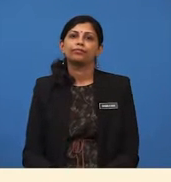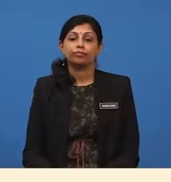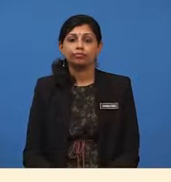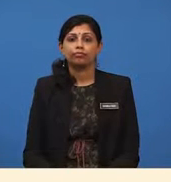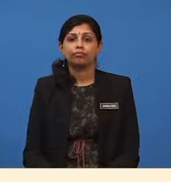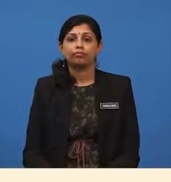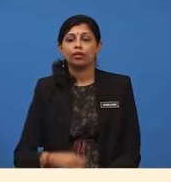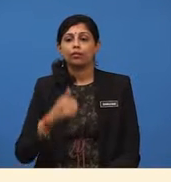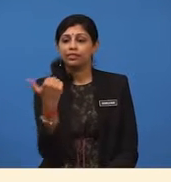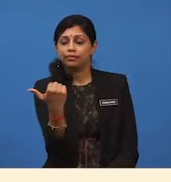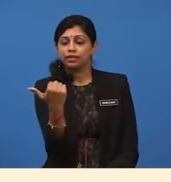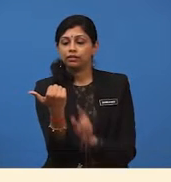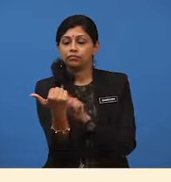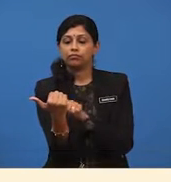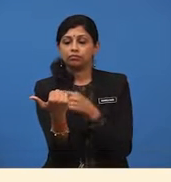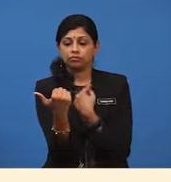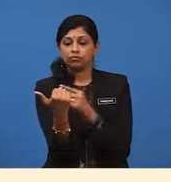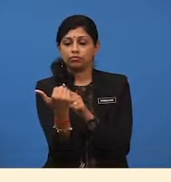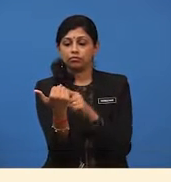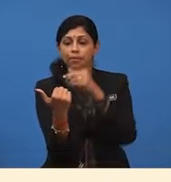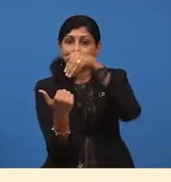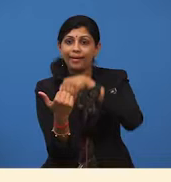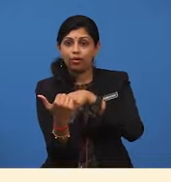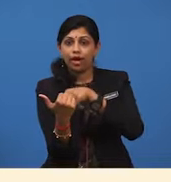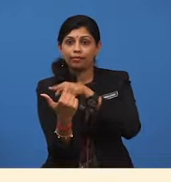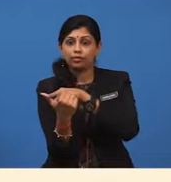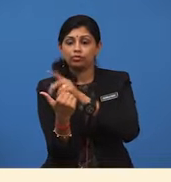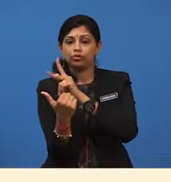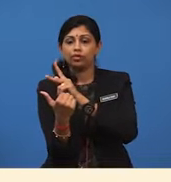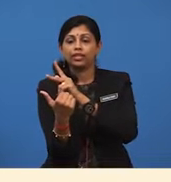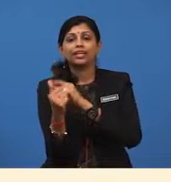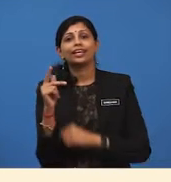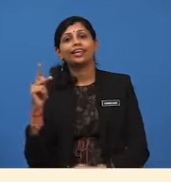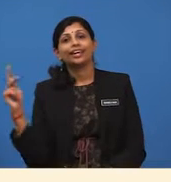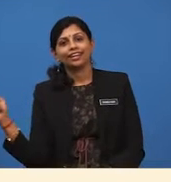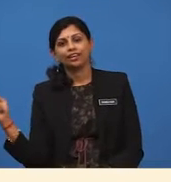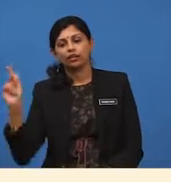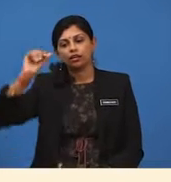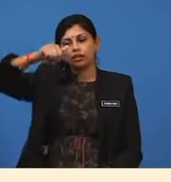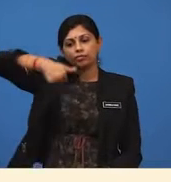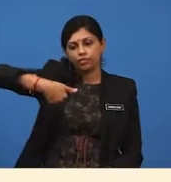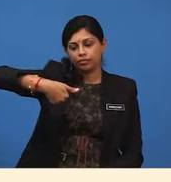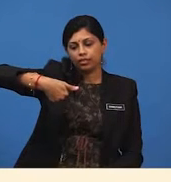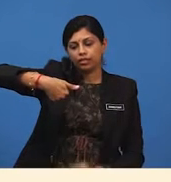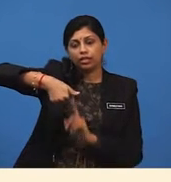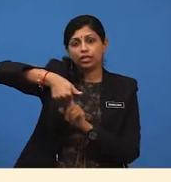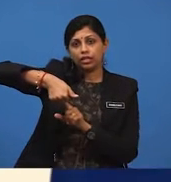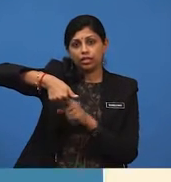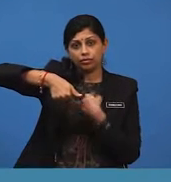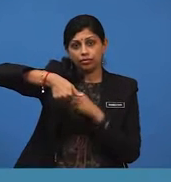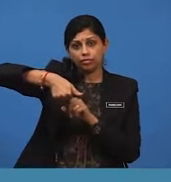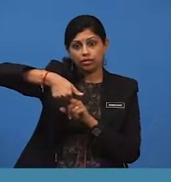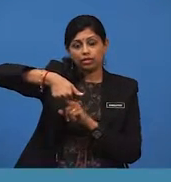Secara ringkasnya, langkah untuk menentukan arah arus aruhan dalam suatu solenoid adalah seperti